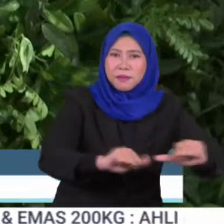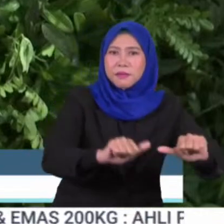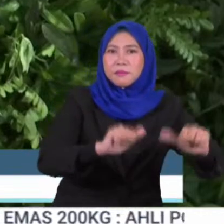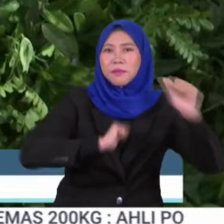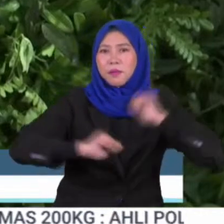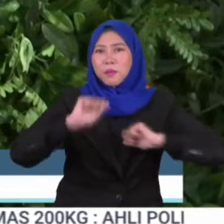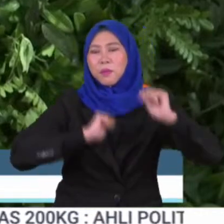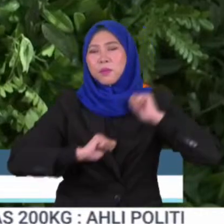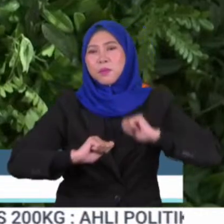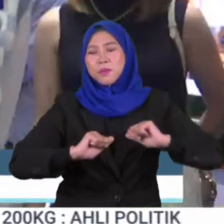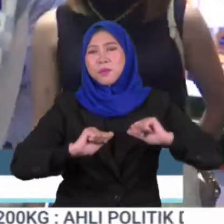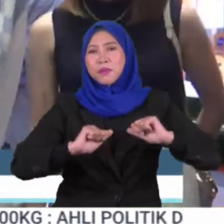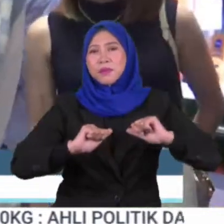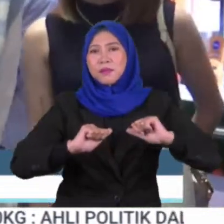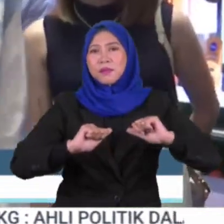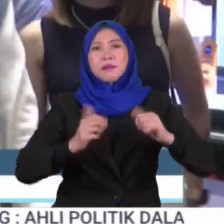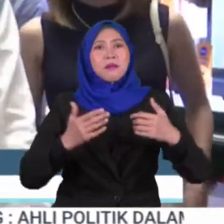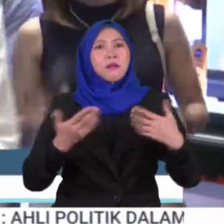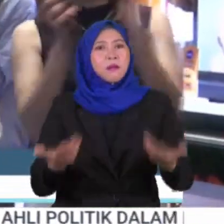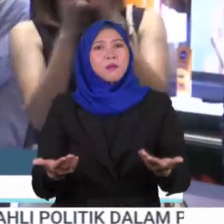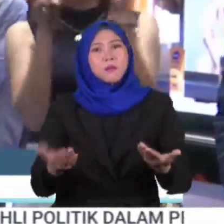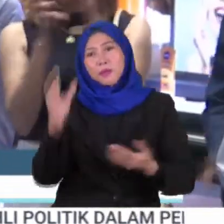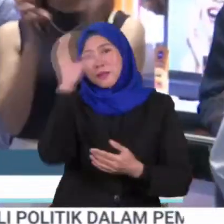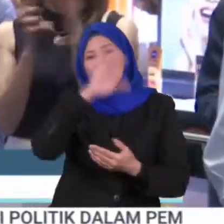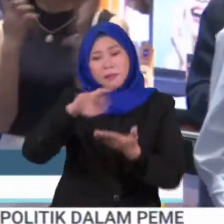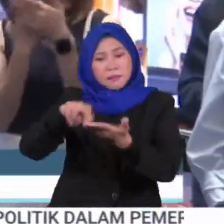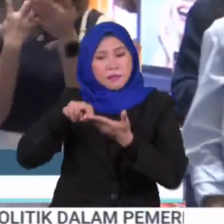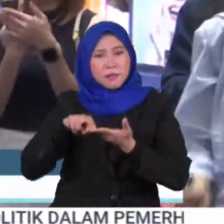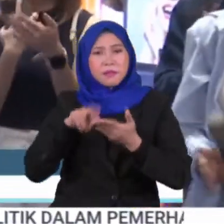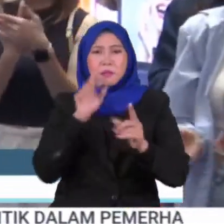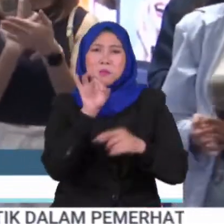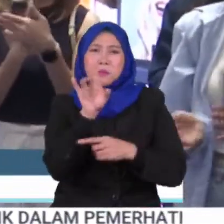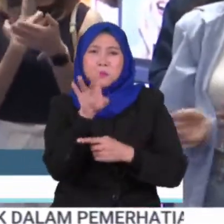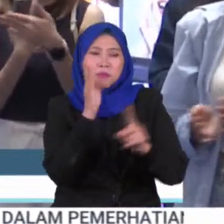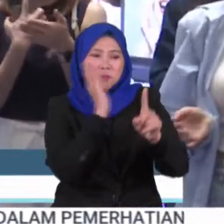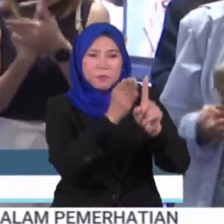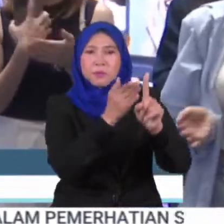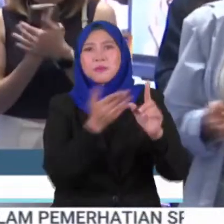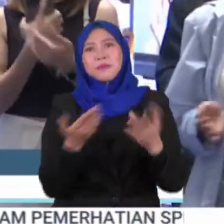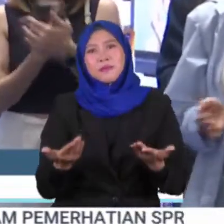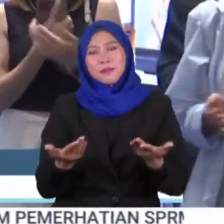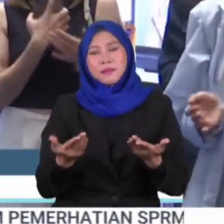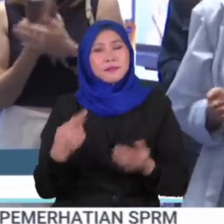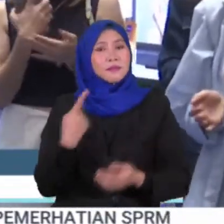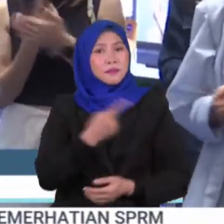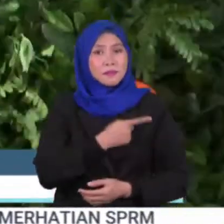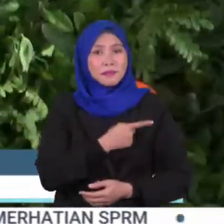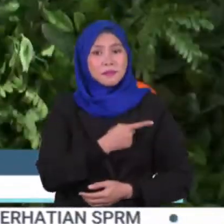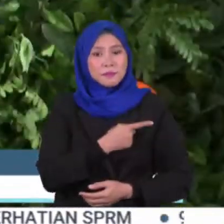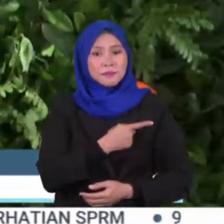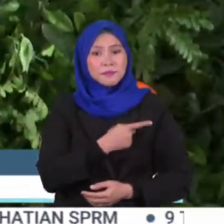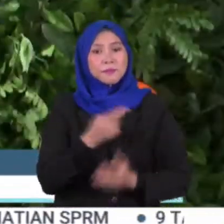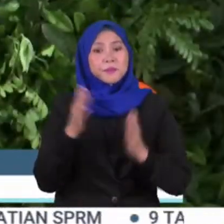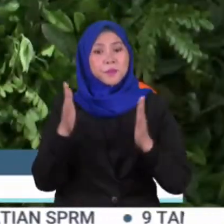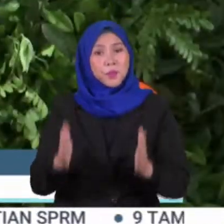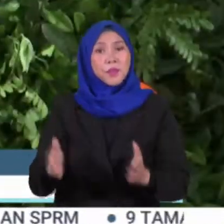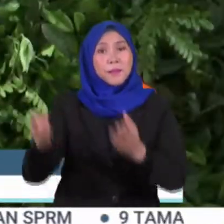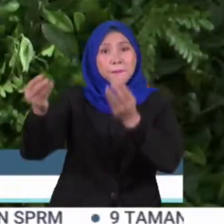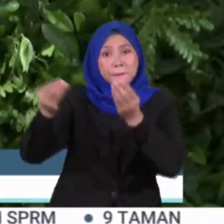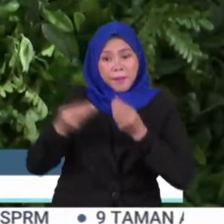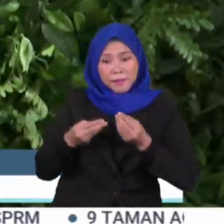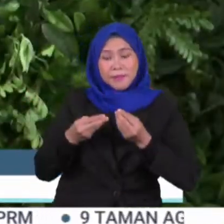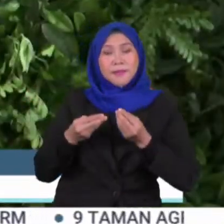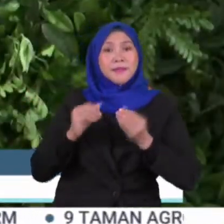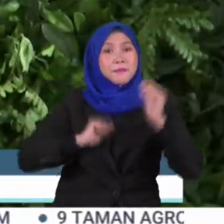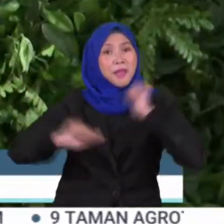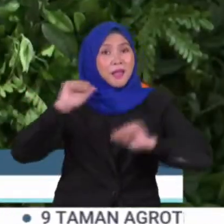then macam mana saya nak cari rezeki, betul tak? And kita kalau orang bagi kita satu karakter